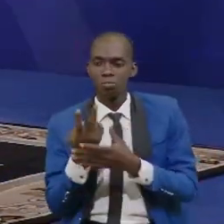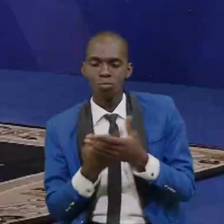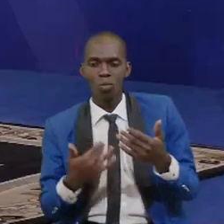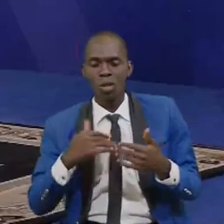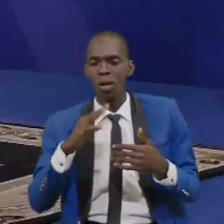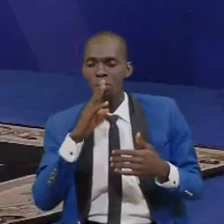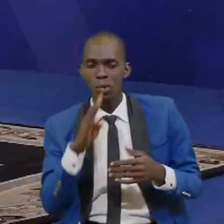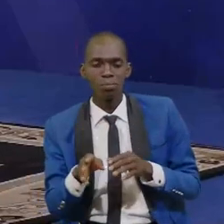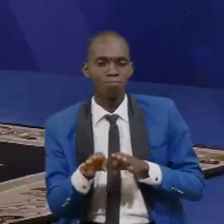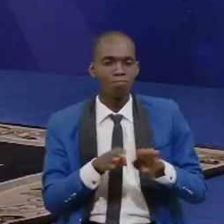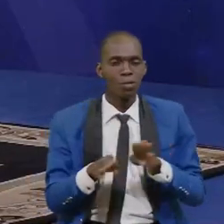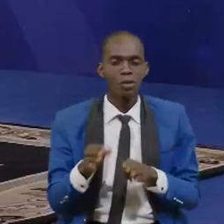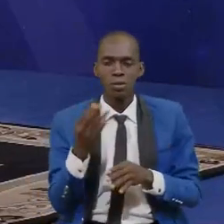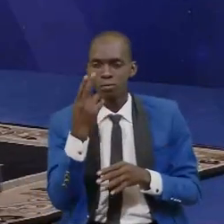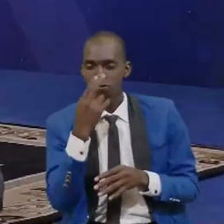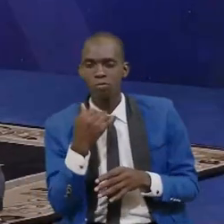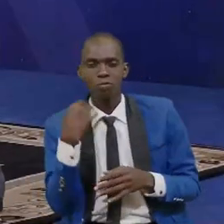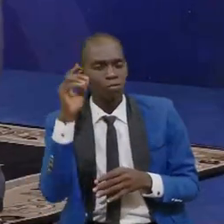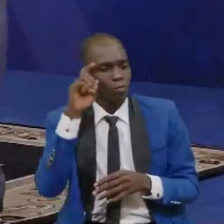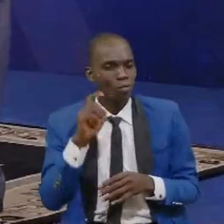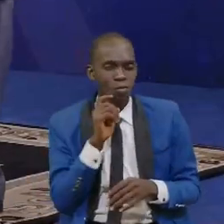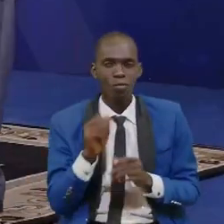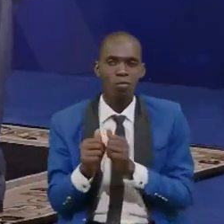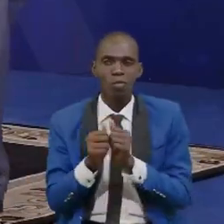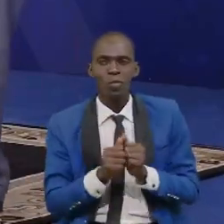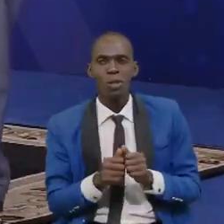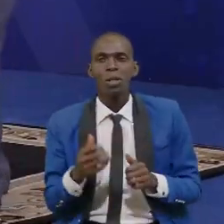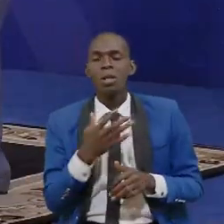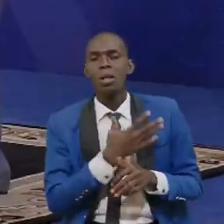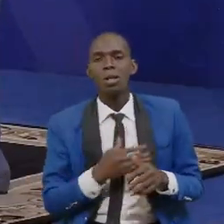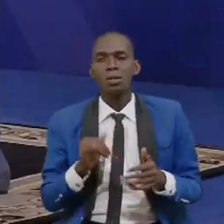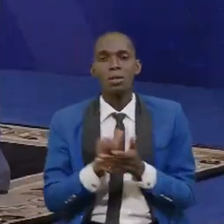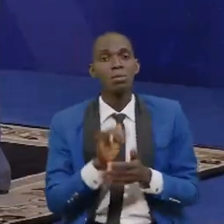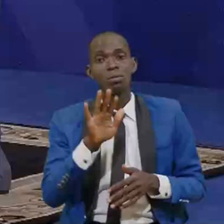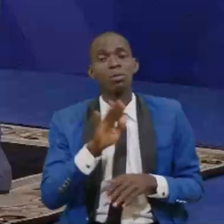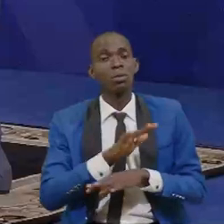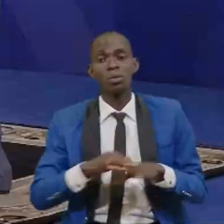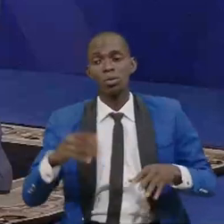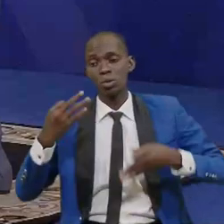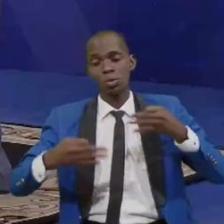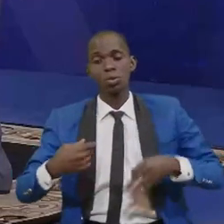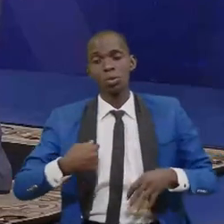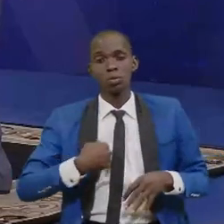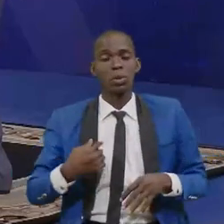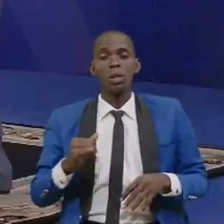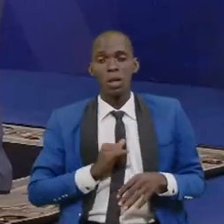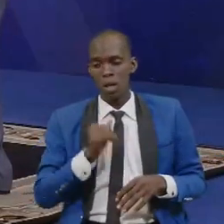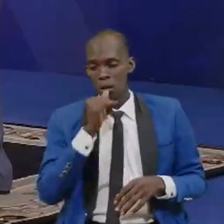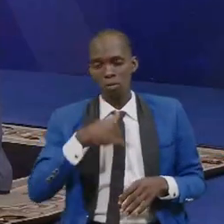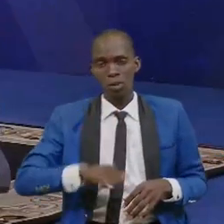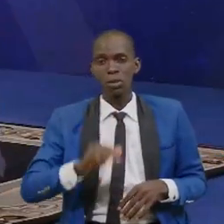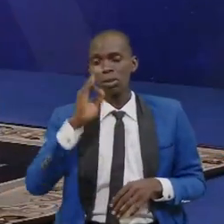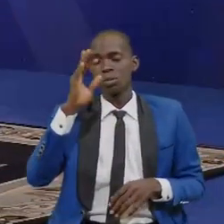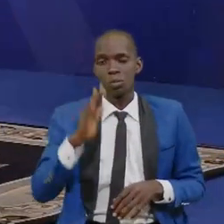veut déclarer publiquement, jeune dame, ne me jugez pas, je suis toujours prédicateur, je suis encore pasteur, je suis dirigeant. Je ne crois pas